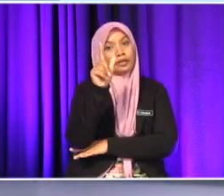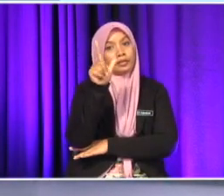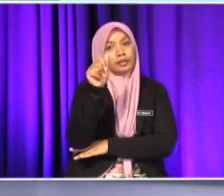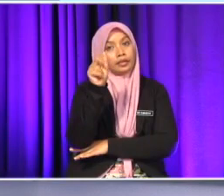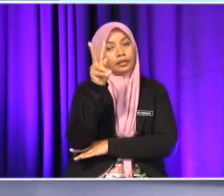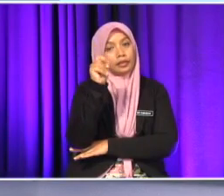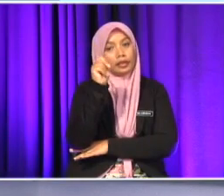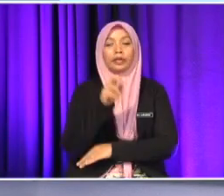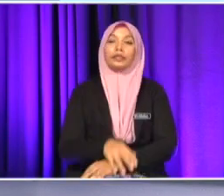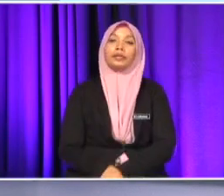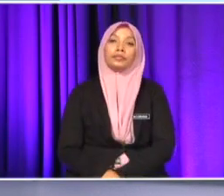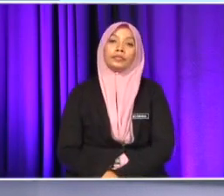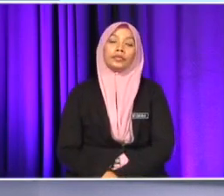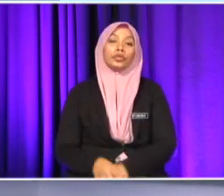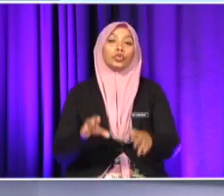informasi